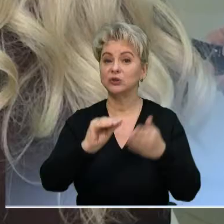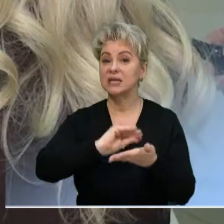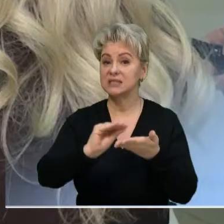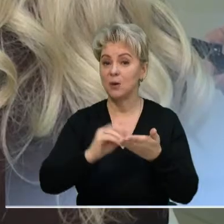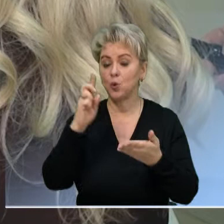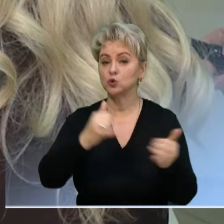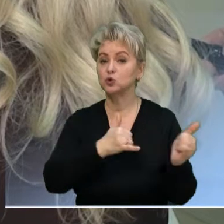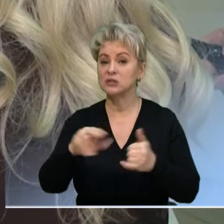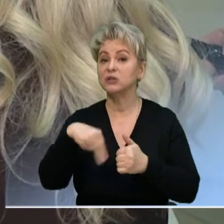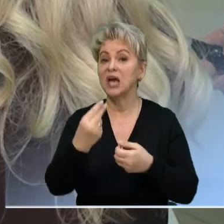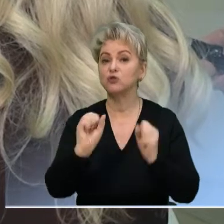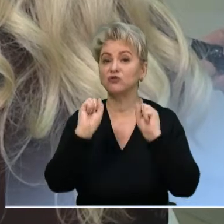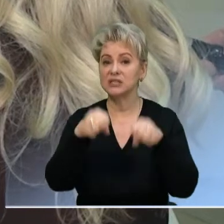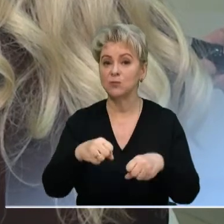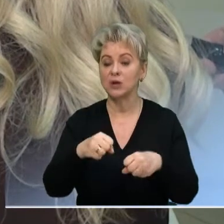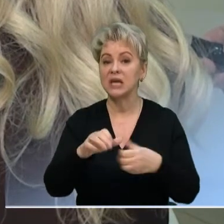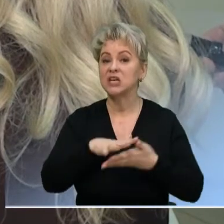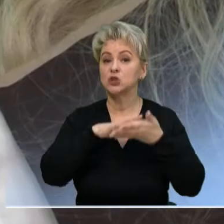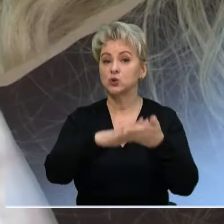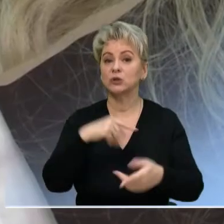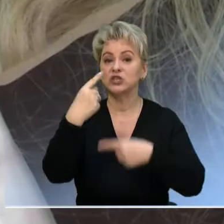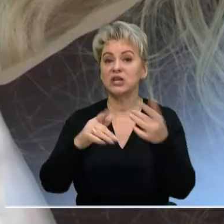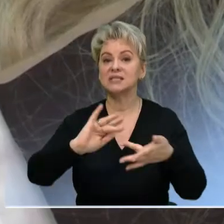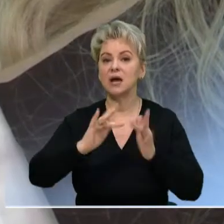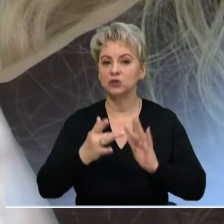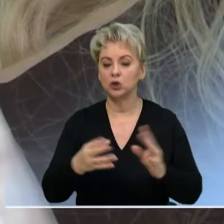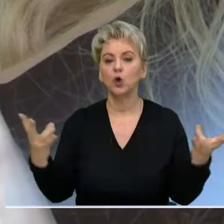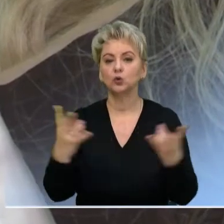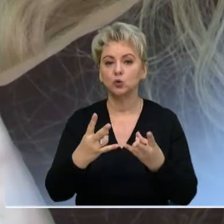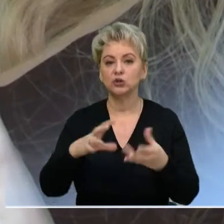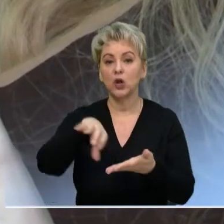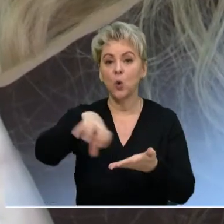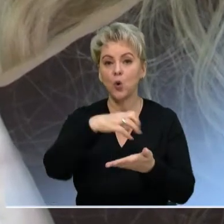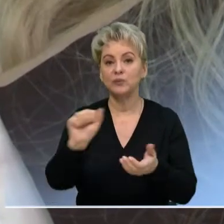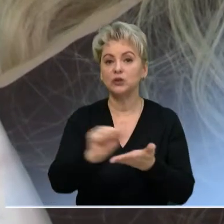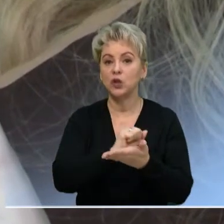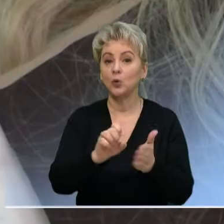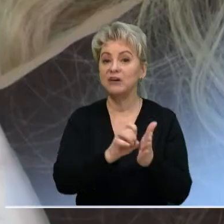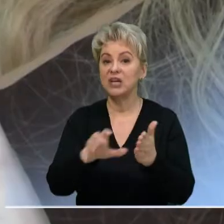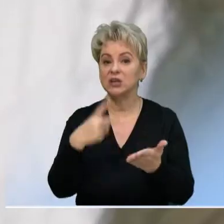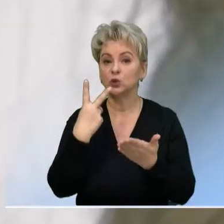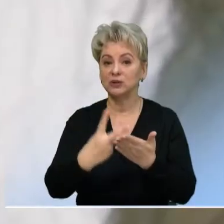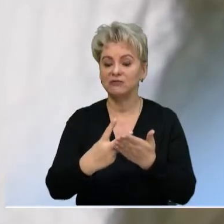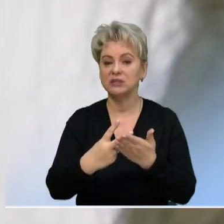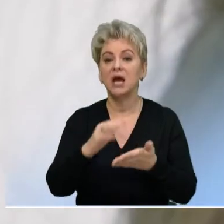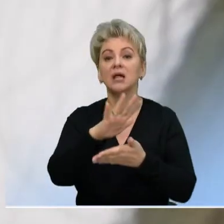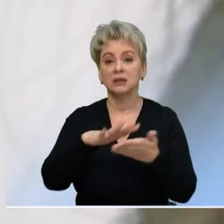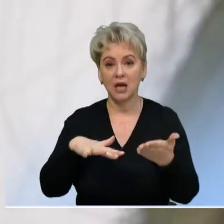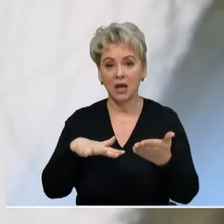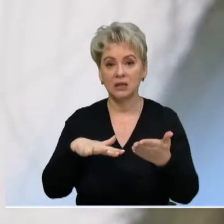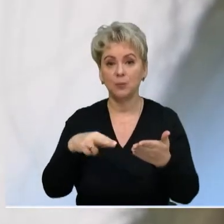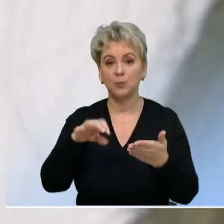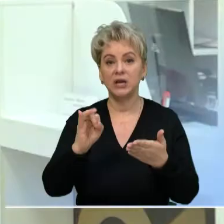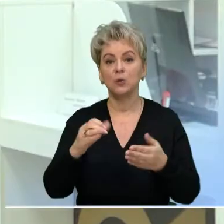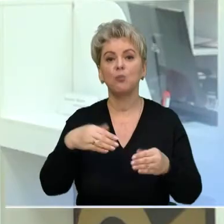запись на госуслугах дает возможность подать иск в суд через интернет. Нужны и копии документов в электронном виде. И далее